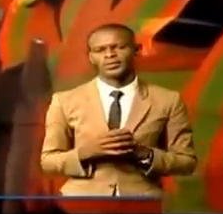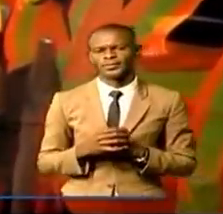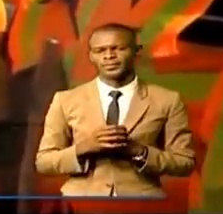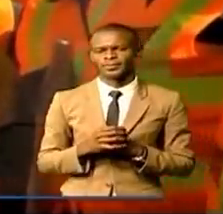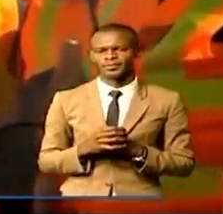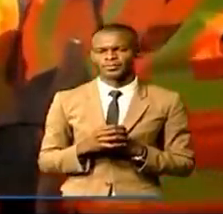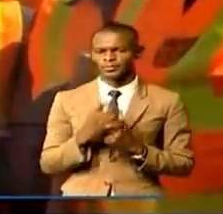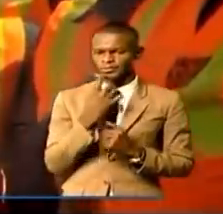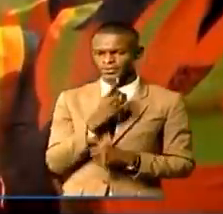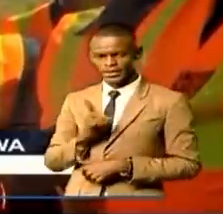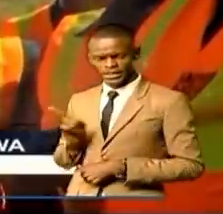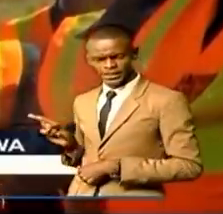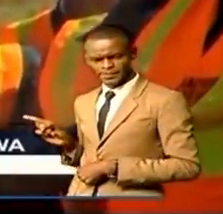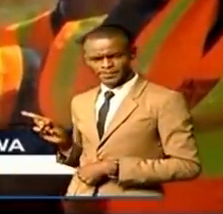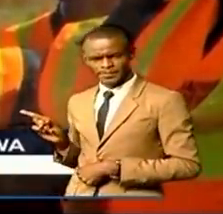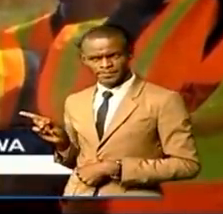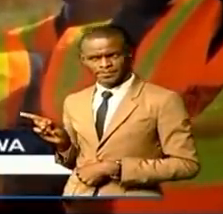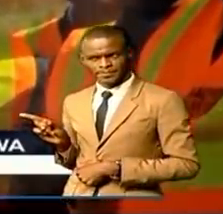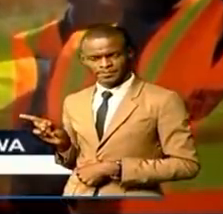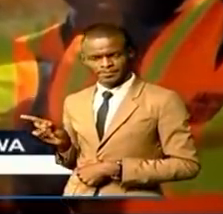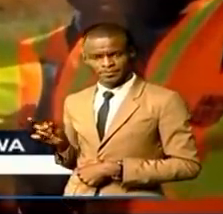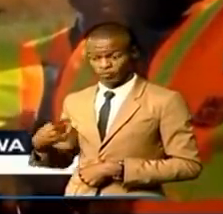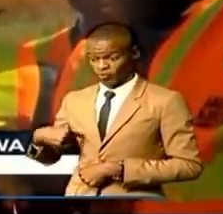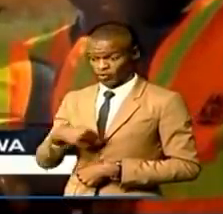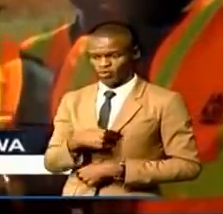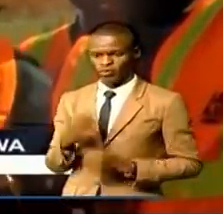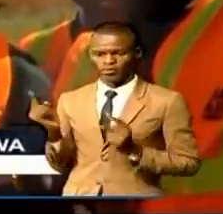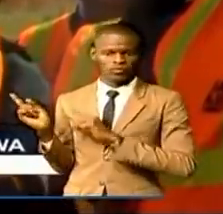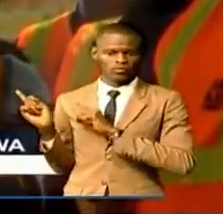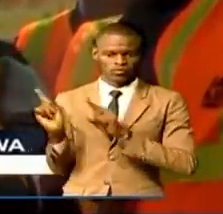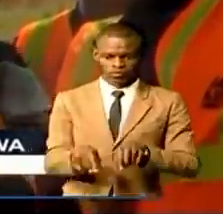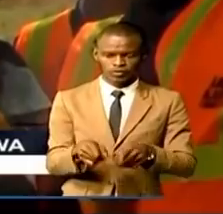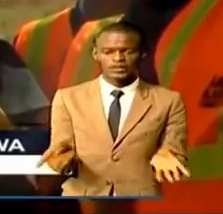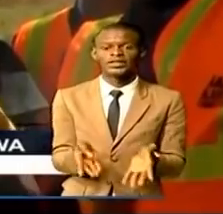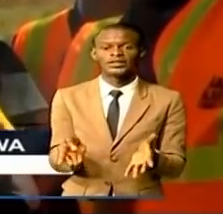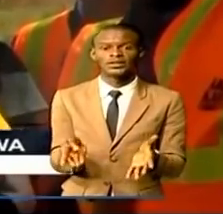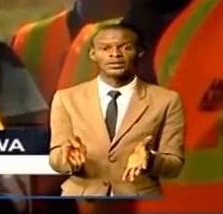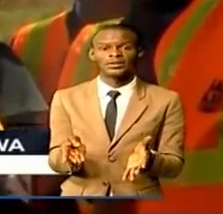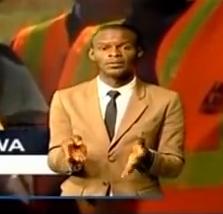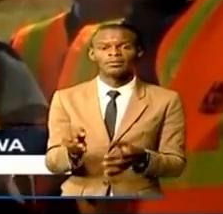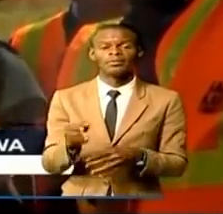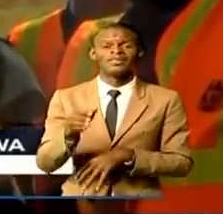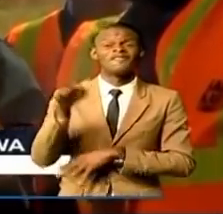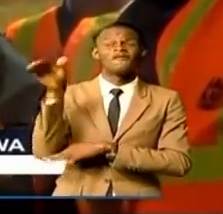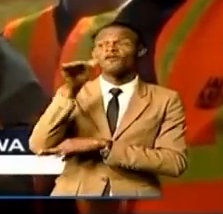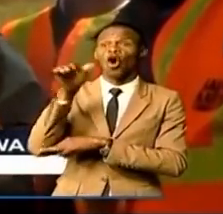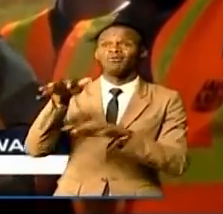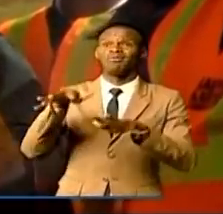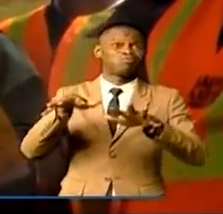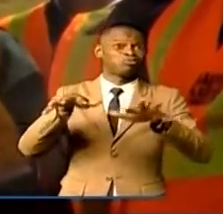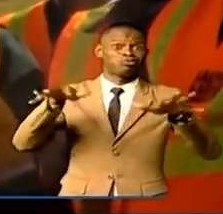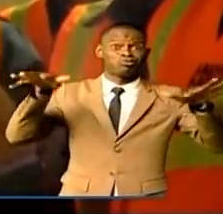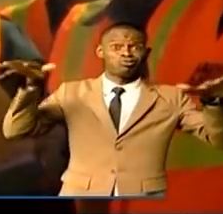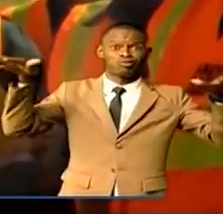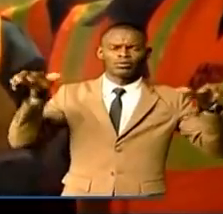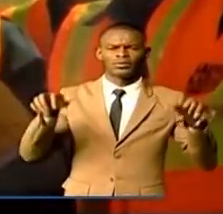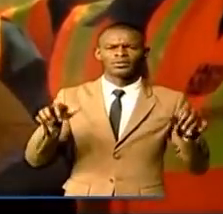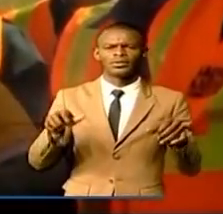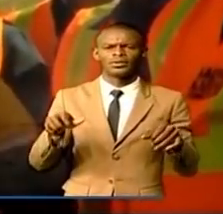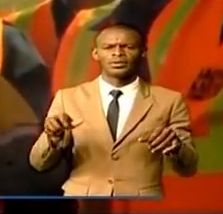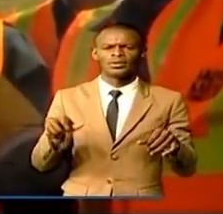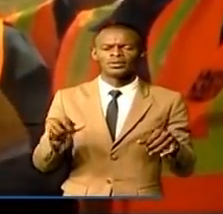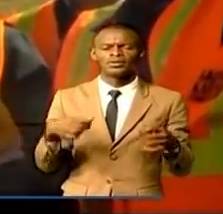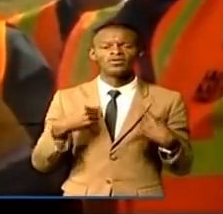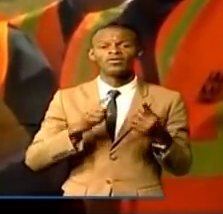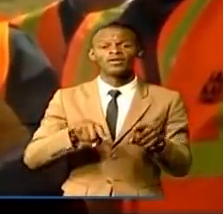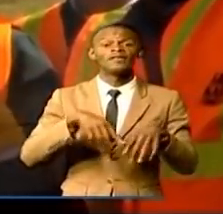de Kapumeni pour répondre à l'appel du chef de l'État, Félix Antoine Tshisekedi, qui a voulu que